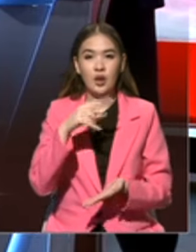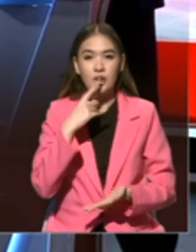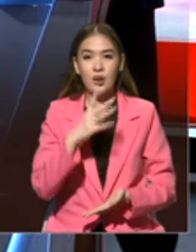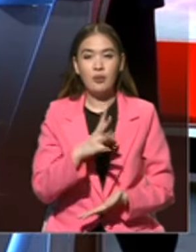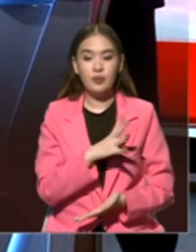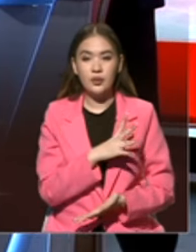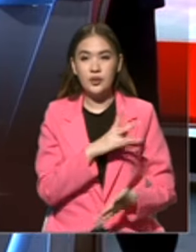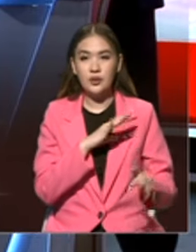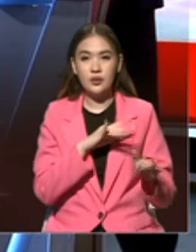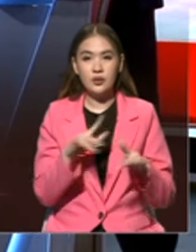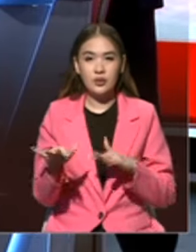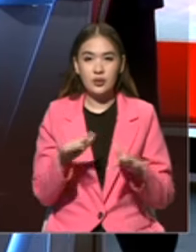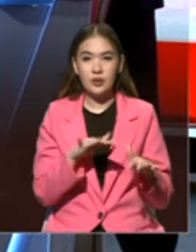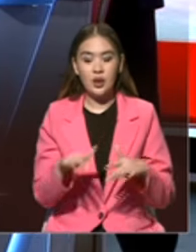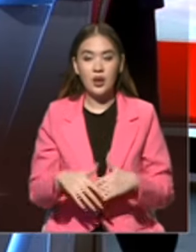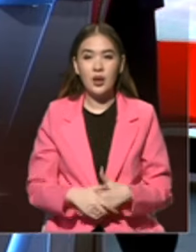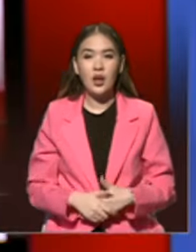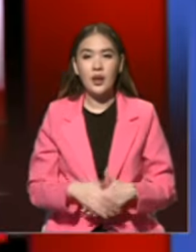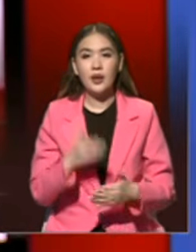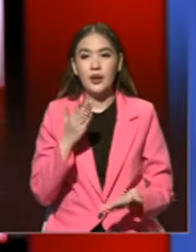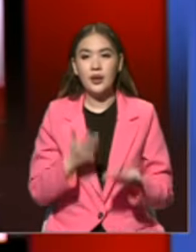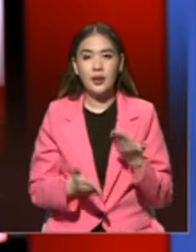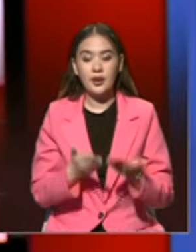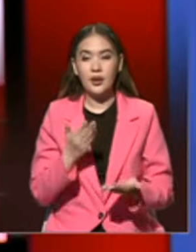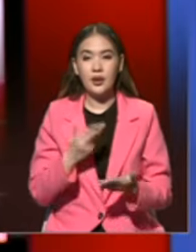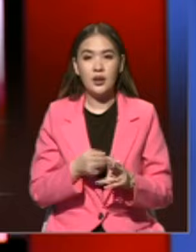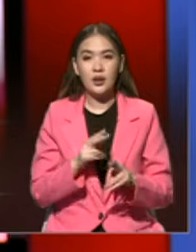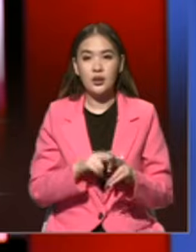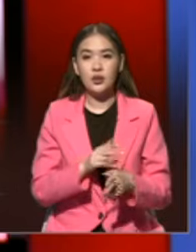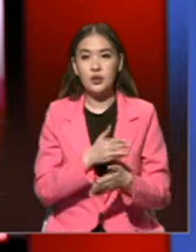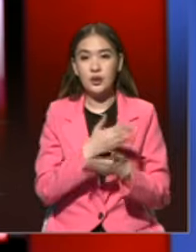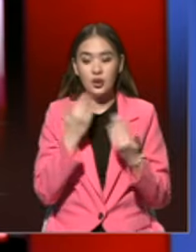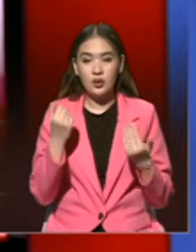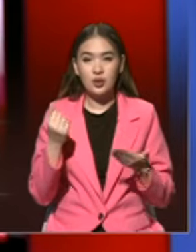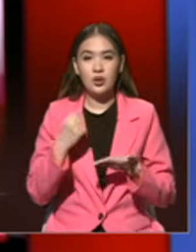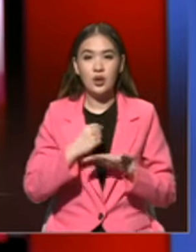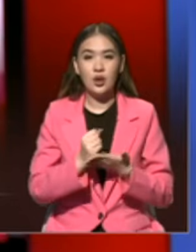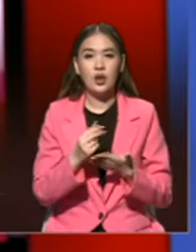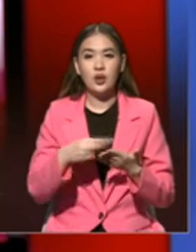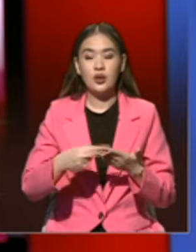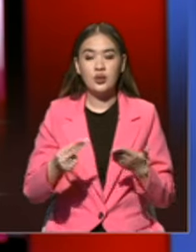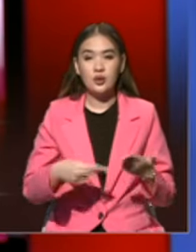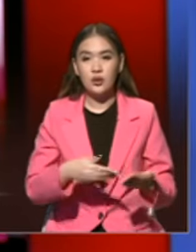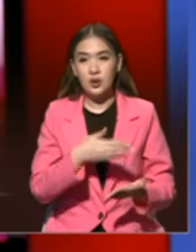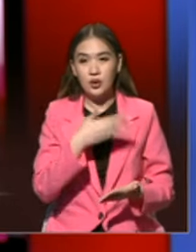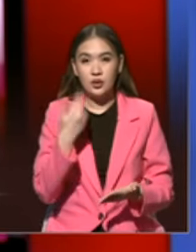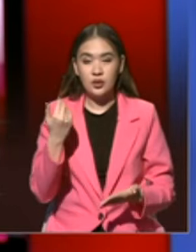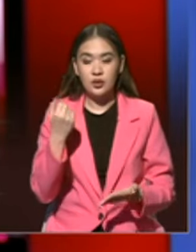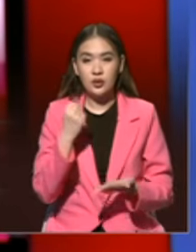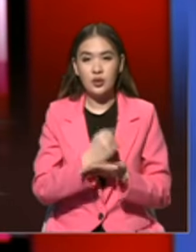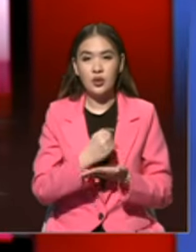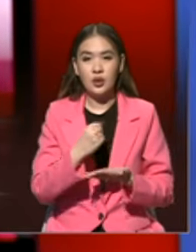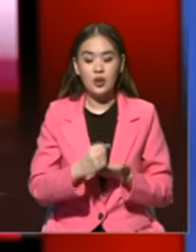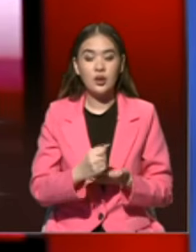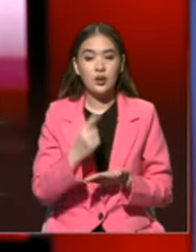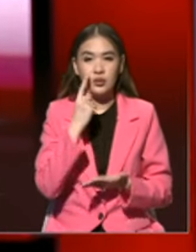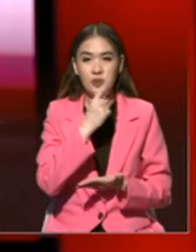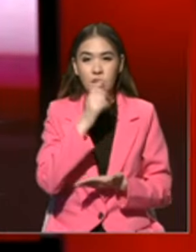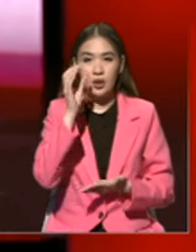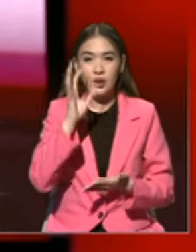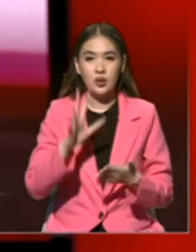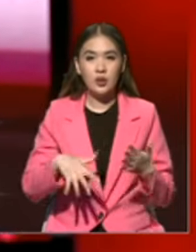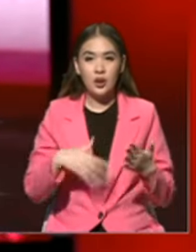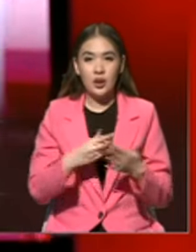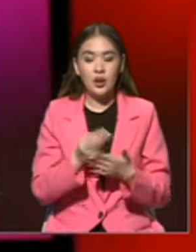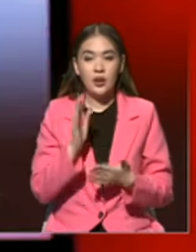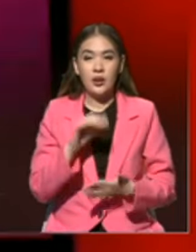бюджет, республикалық бюджеттен. Ал егер жаңа өліксесі жоқ, тіркеуі жоқ болса, ол жаңа басқа да көздерден төленеді. Ол